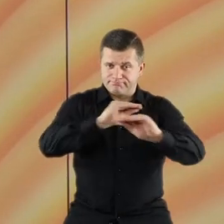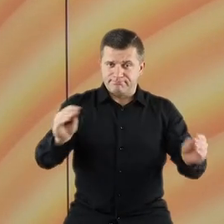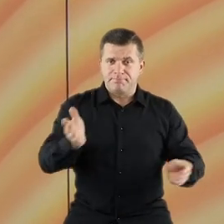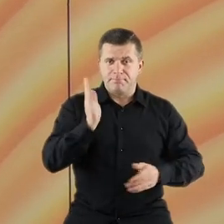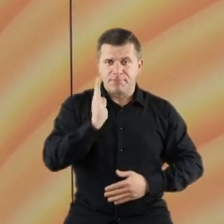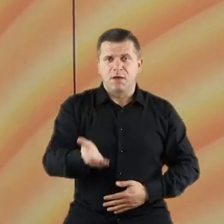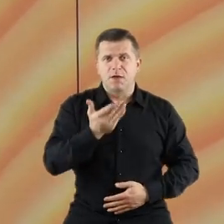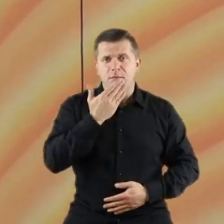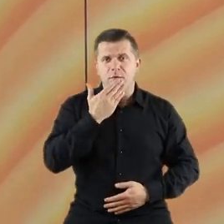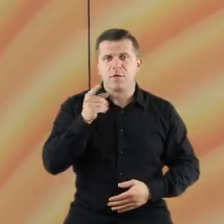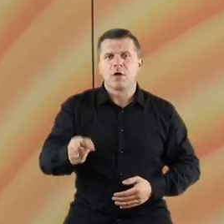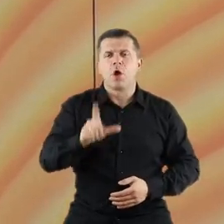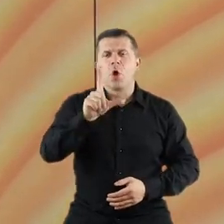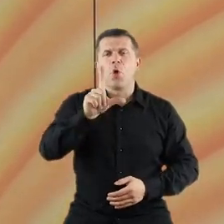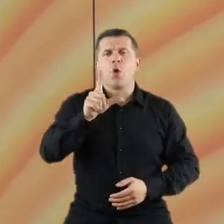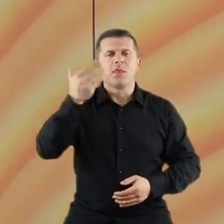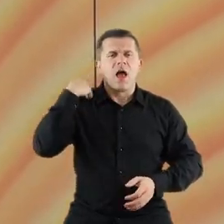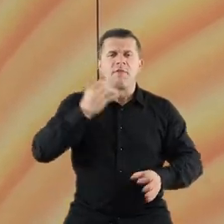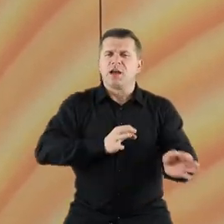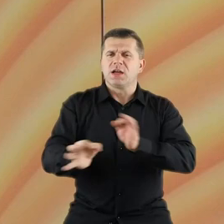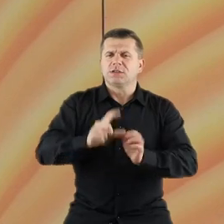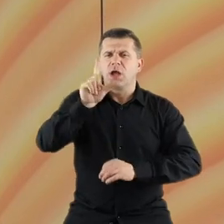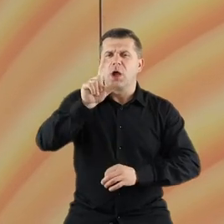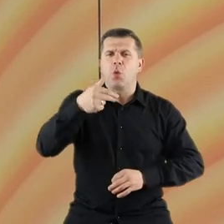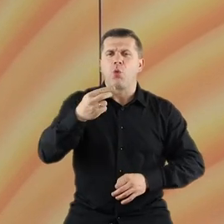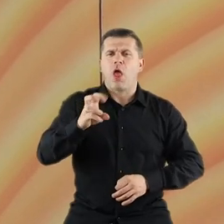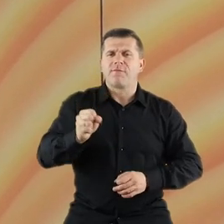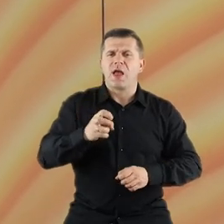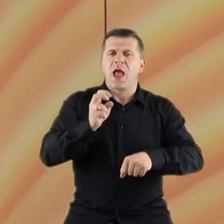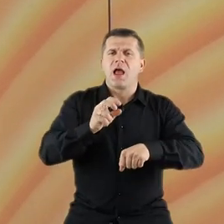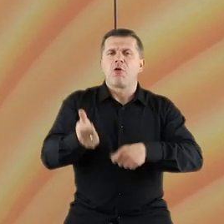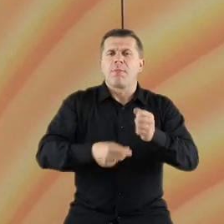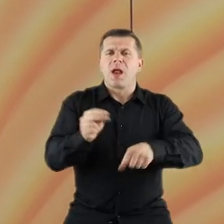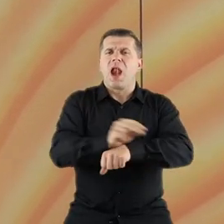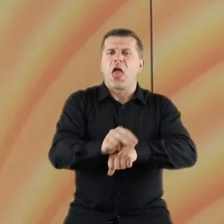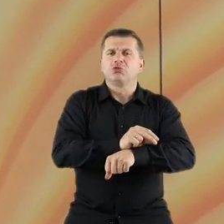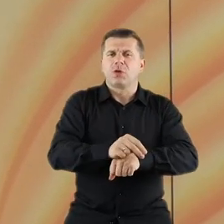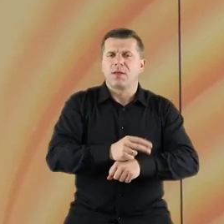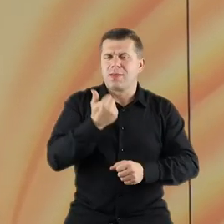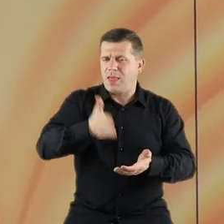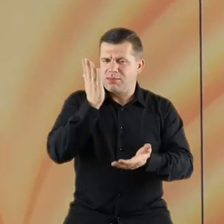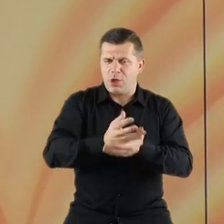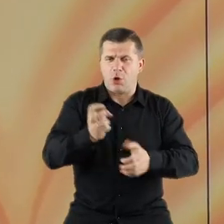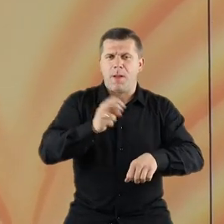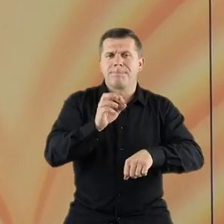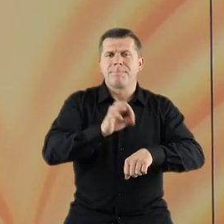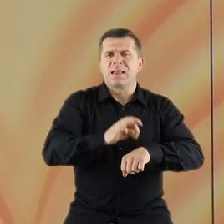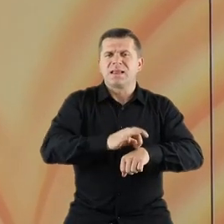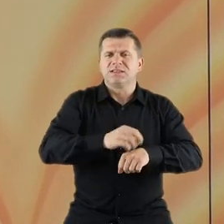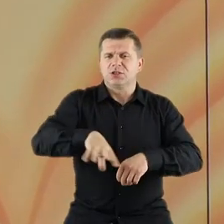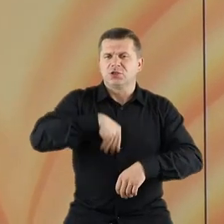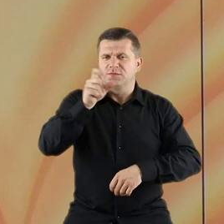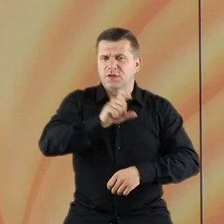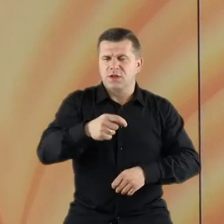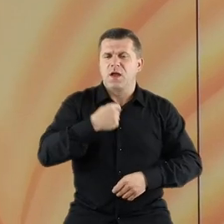państwa będę mówić o ludowym leczeniu wogóle nie będę mówić tylko i wyłącznie o medycynie Świętokrzyskie